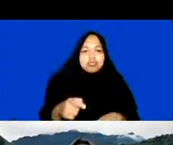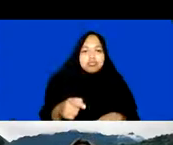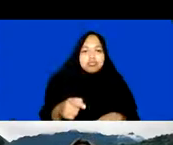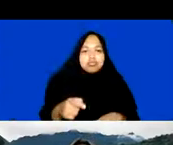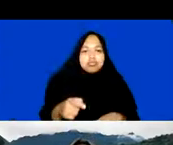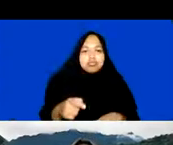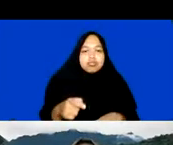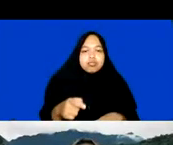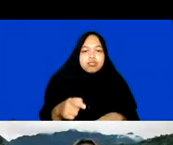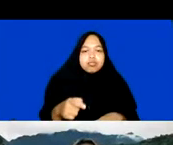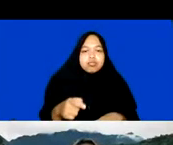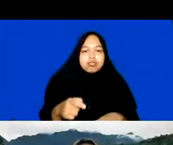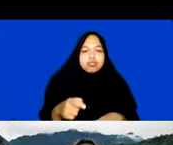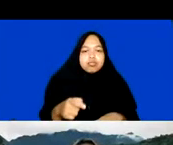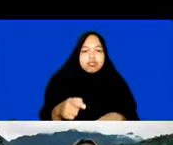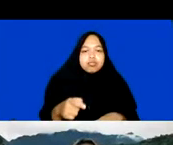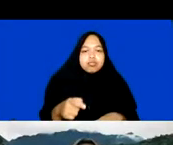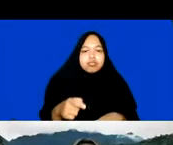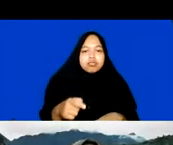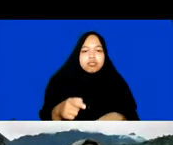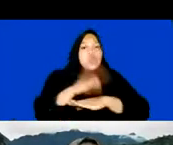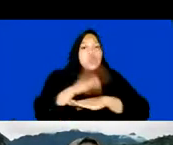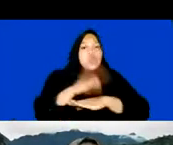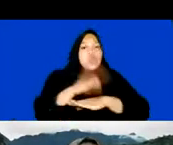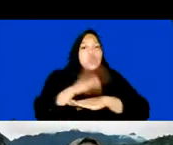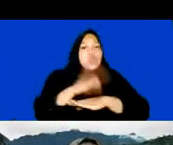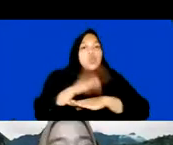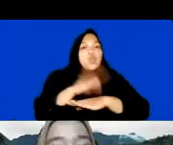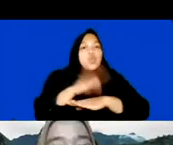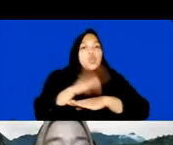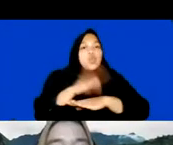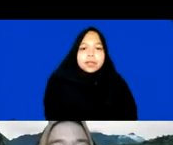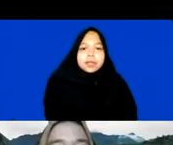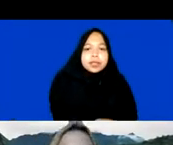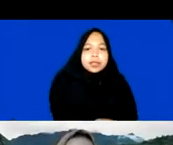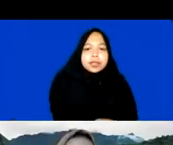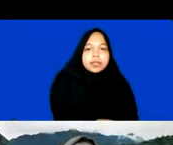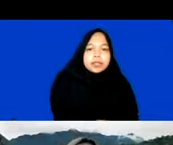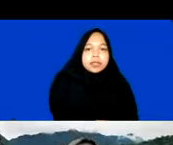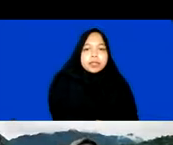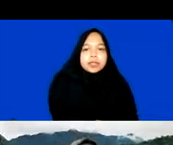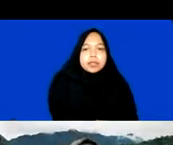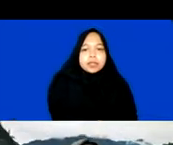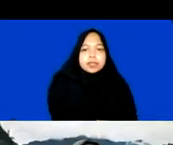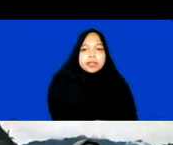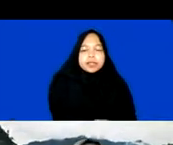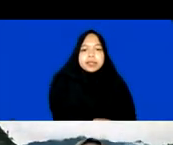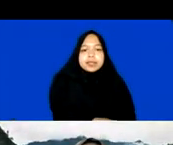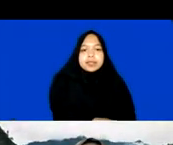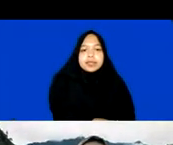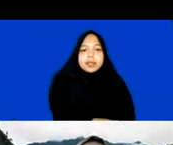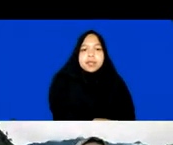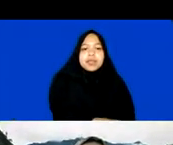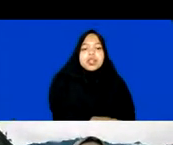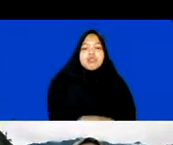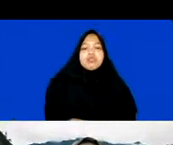Jadi benar-benar apa biar nyambung gitu sama medianya kan, dan juga benar-benar inilah masuk. Nah, untuk color